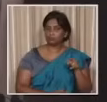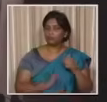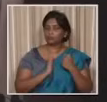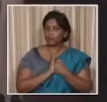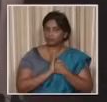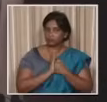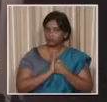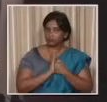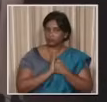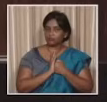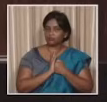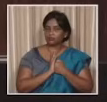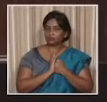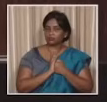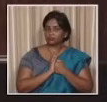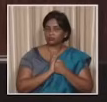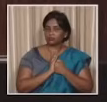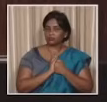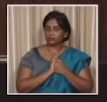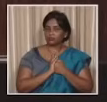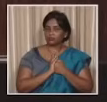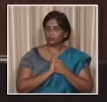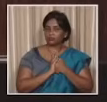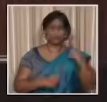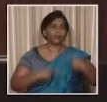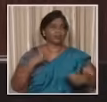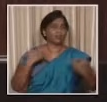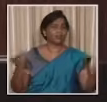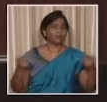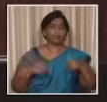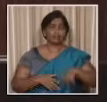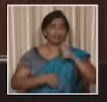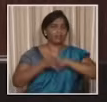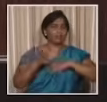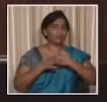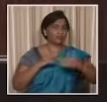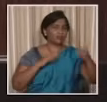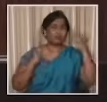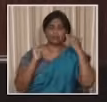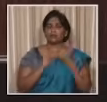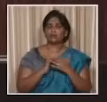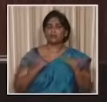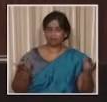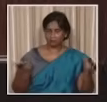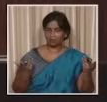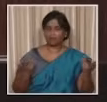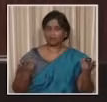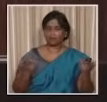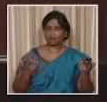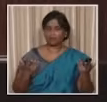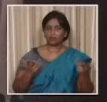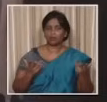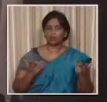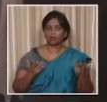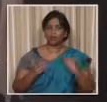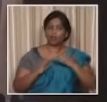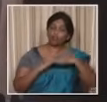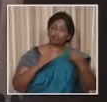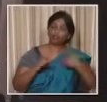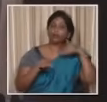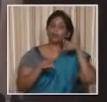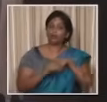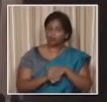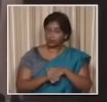ගරු කෙටියෙන් පැහැදිලි කිරීමක් නැත්තම් මේ විවාදයක් කළා අද අයවැය කන කතා කරන්න හම්බෙන්නේ නෑ ඔබතුමා. ආහිර හෝ